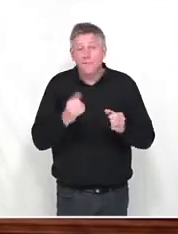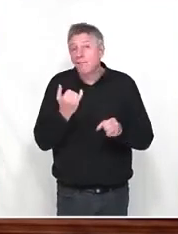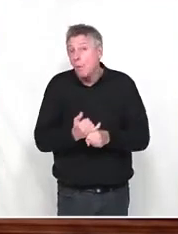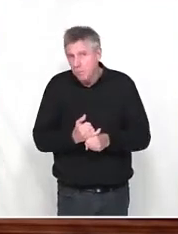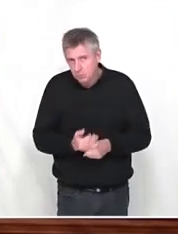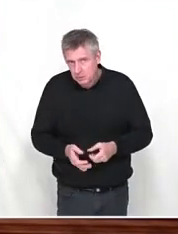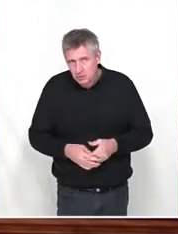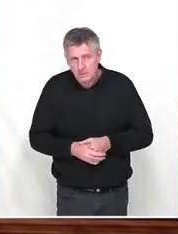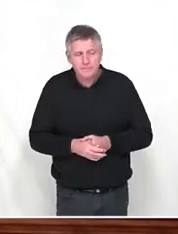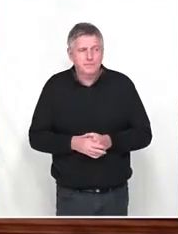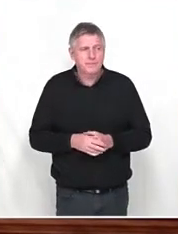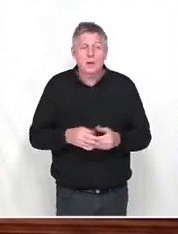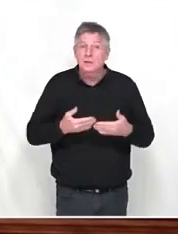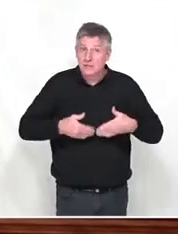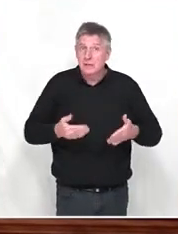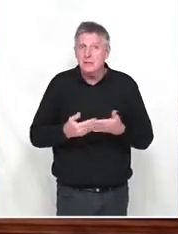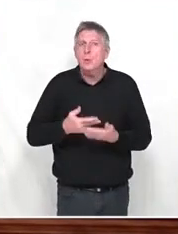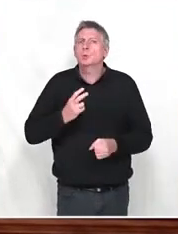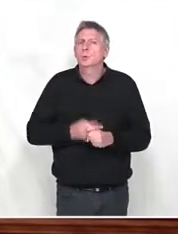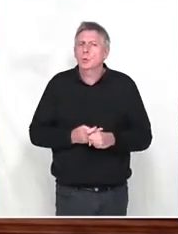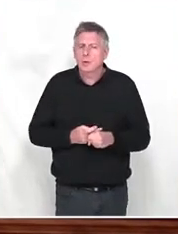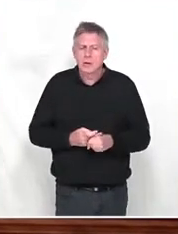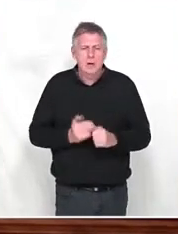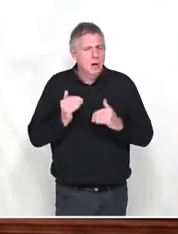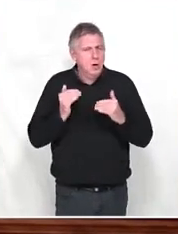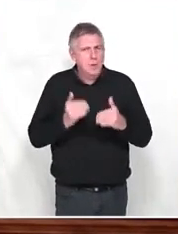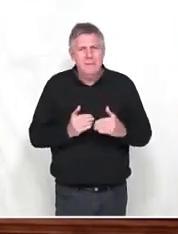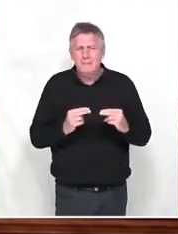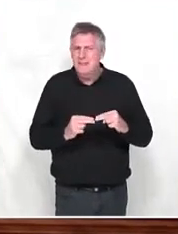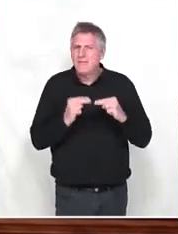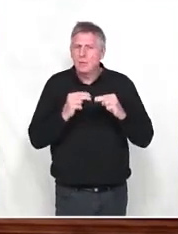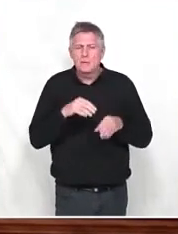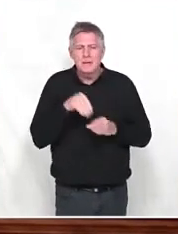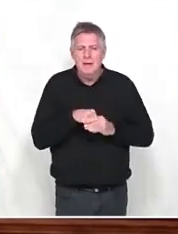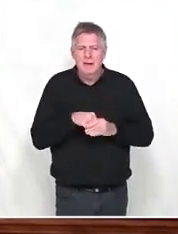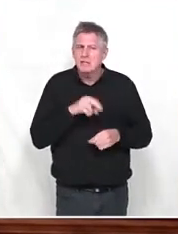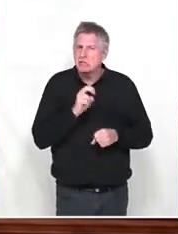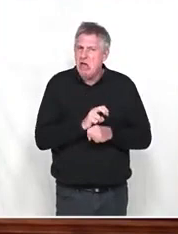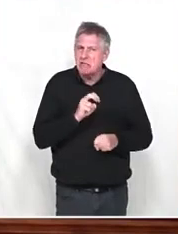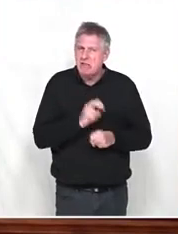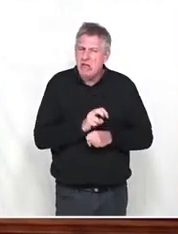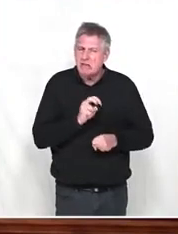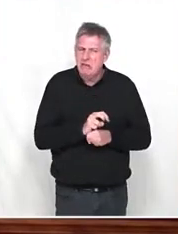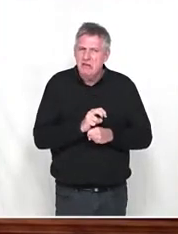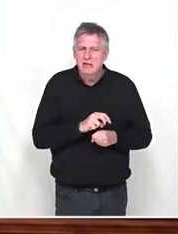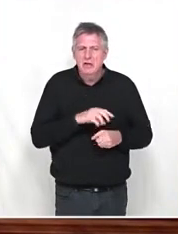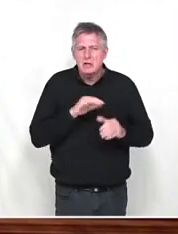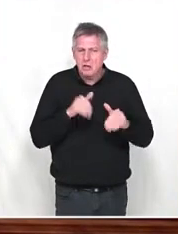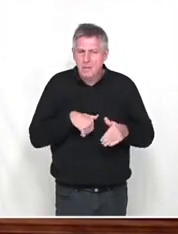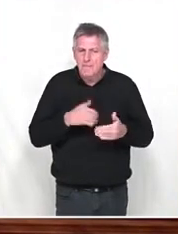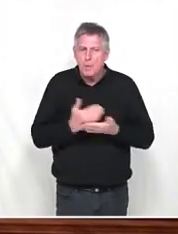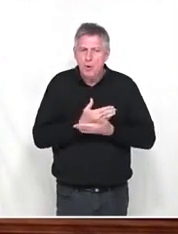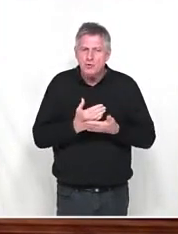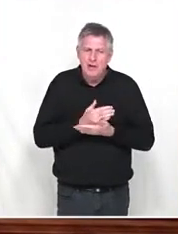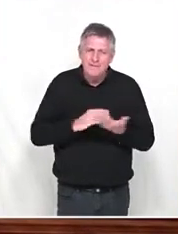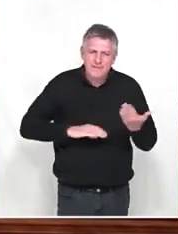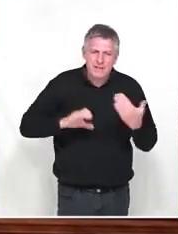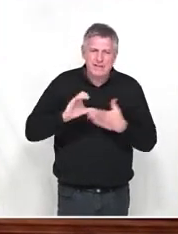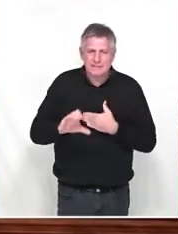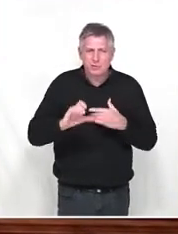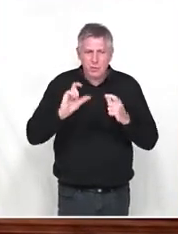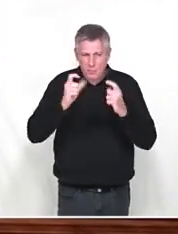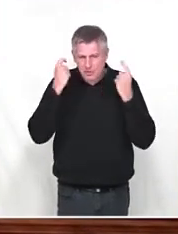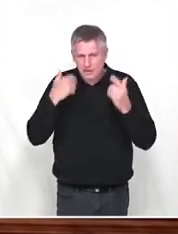nous avons maintenu notre niveau d'épargne, ce qui permet de financer notre projet de